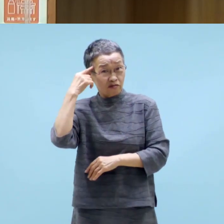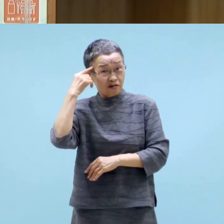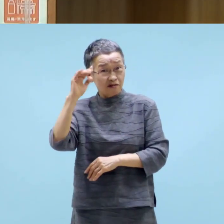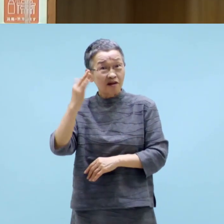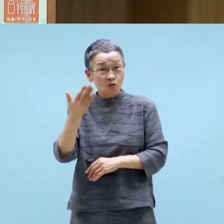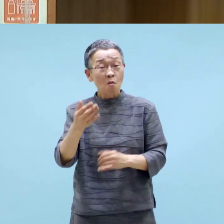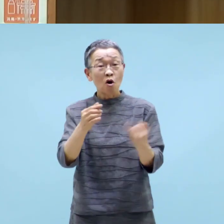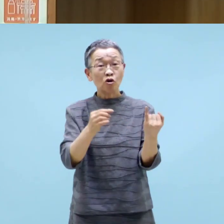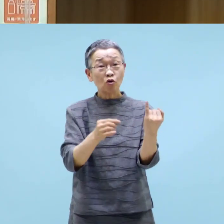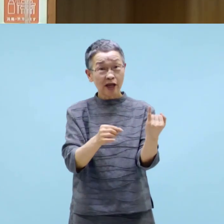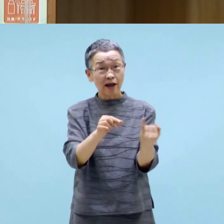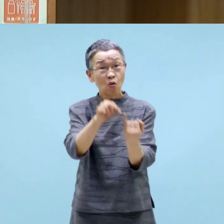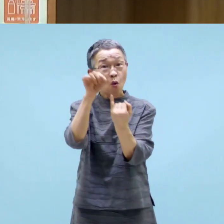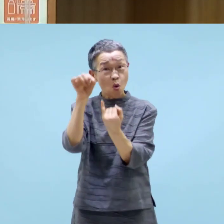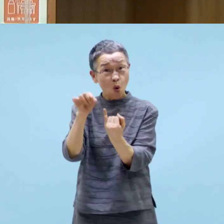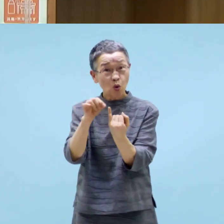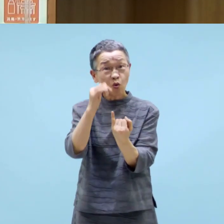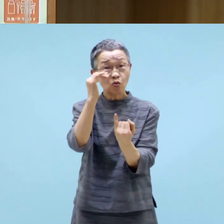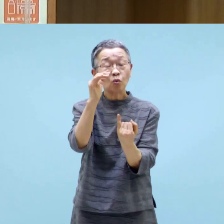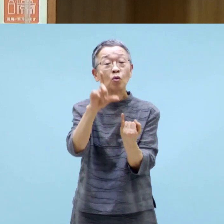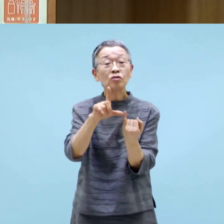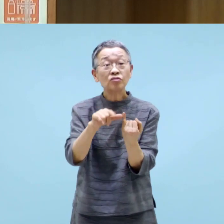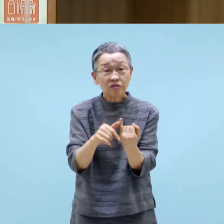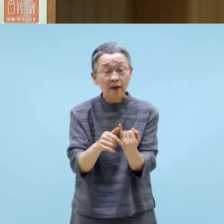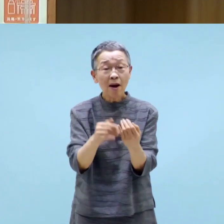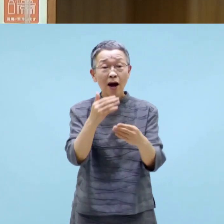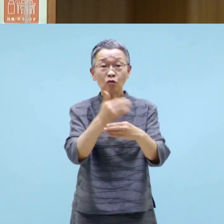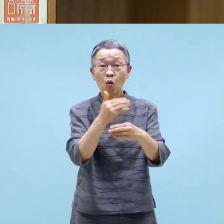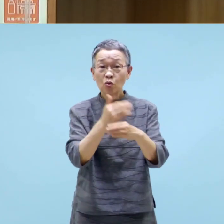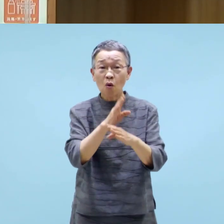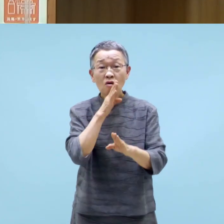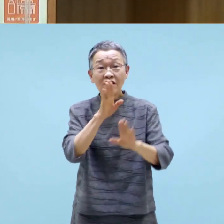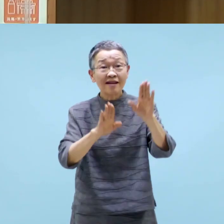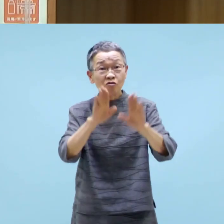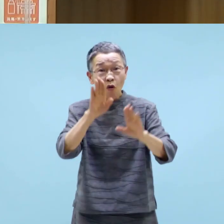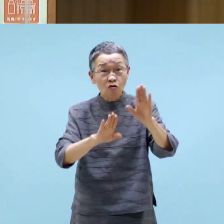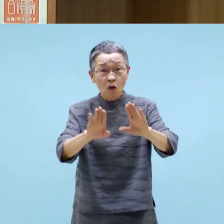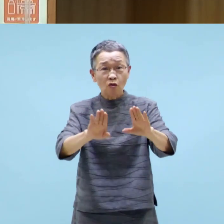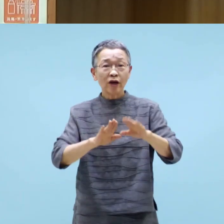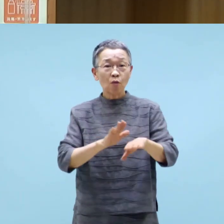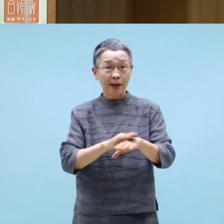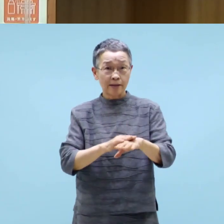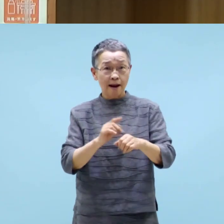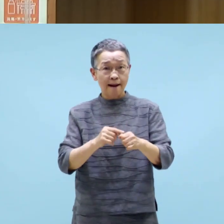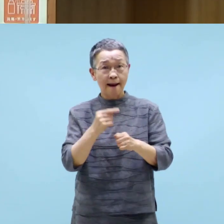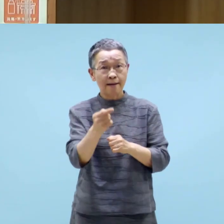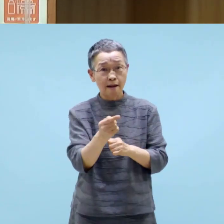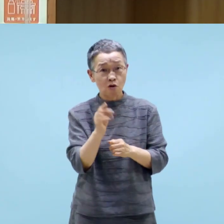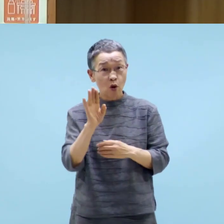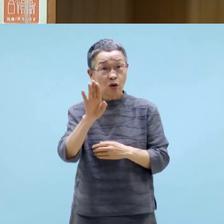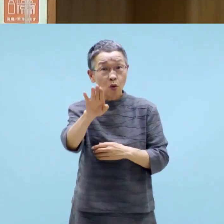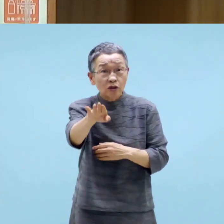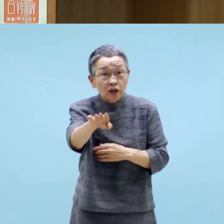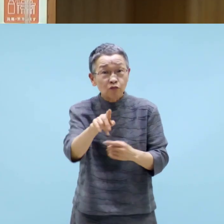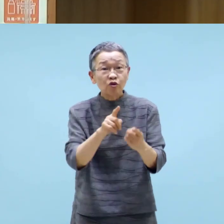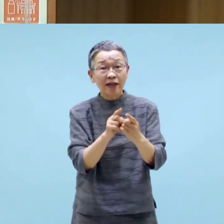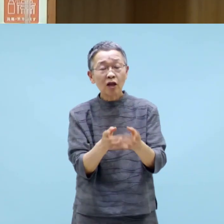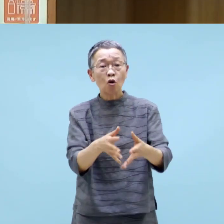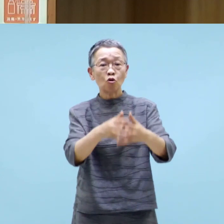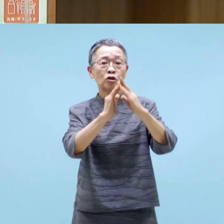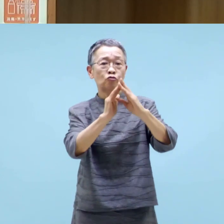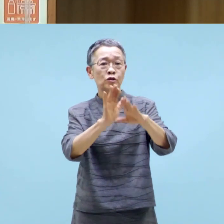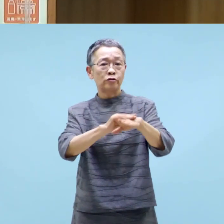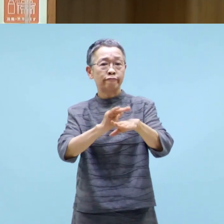の全国的にも低い現状、道庁の現状についてどのように受け止め、来年度以降に向けてですね、どのような取り組みをされていきたいの